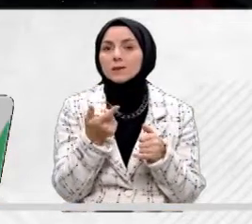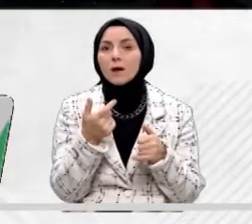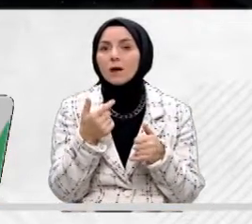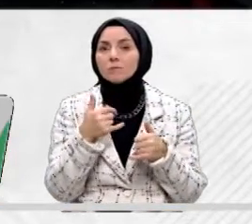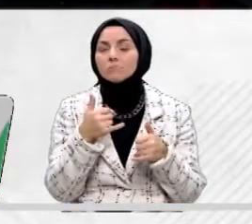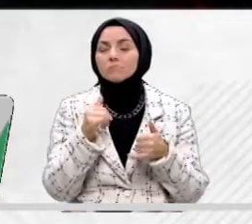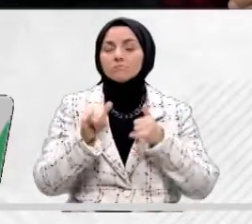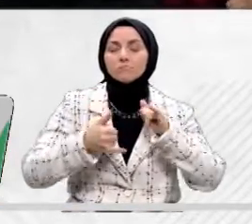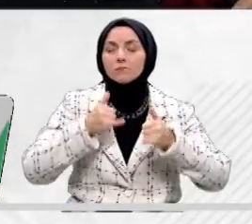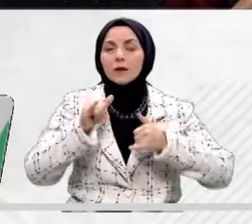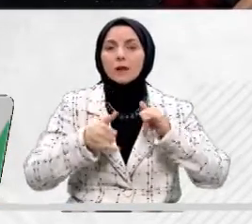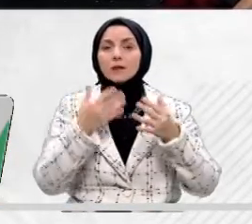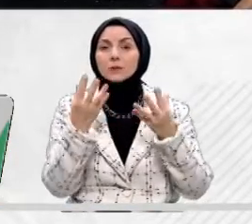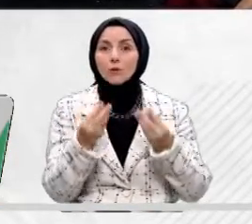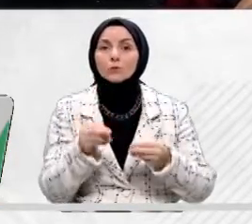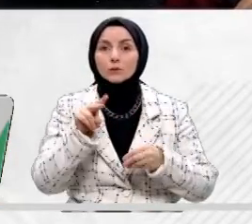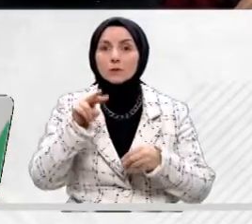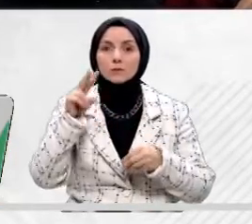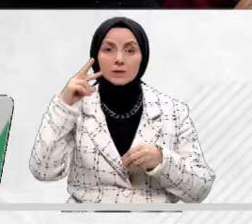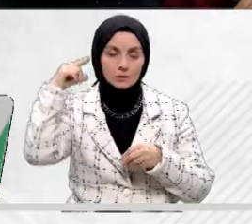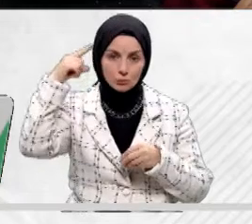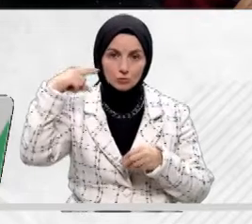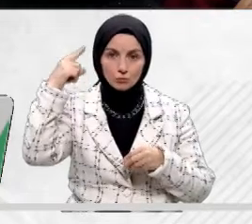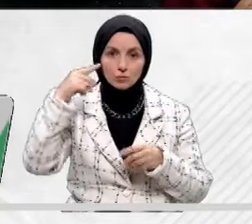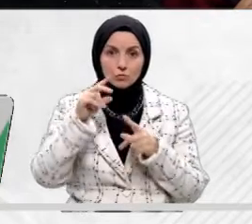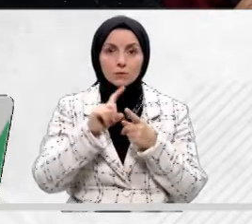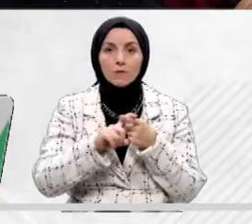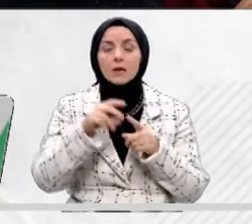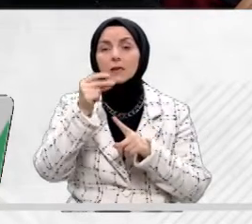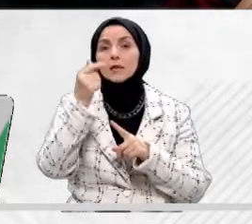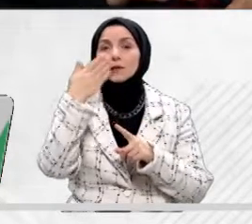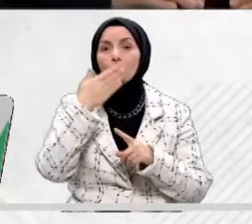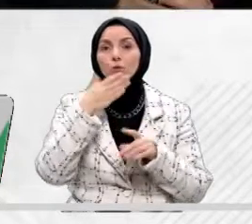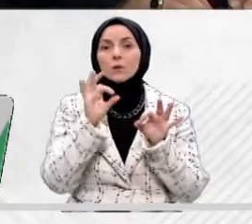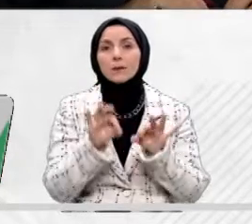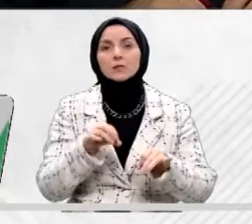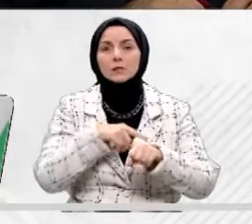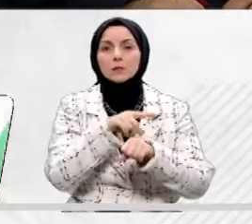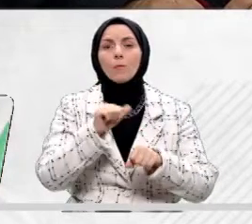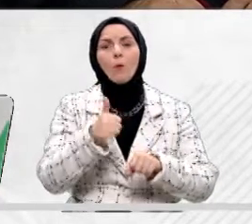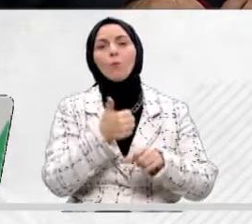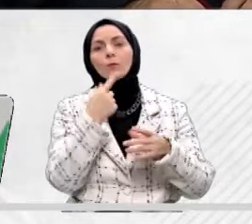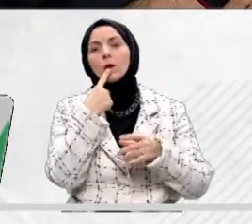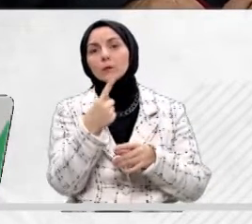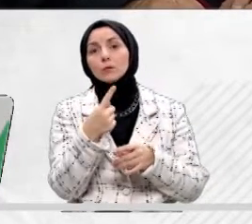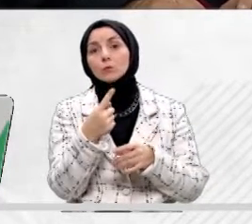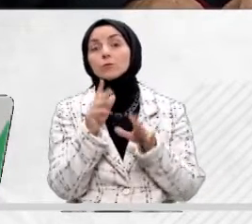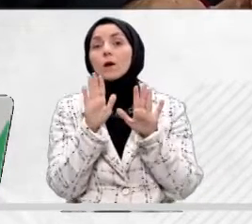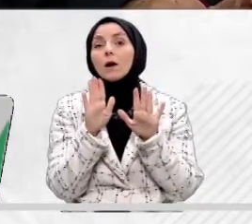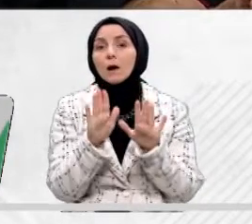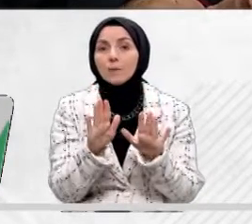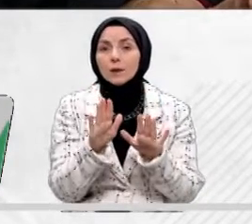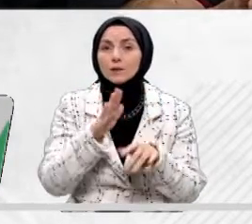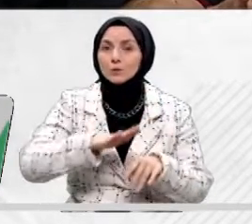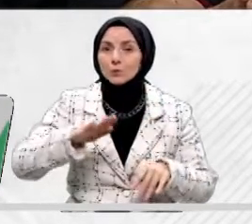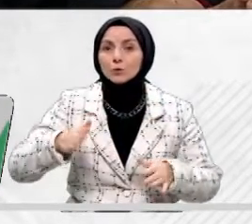Yaşasın gibi bakıyoruz ilkokula geldiğinde ciddiye alıyoruz biz onu Evet Halbuki çocuğumuzu Biz doğduğu andan itibaren